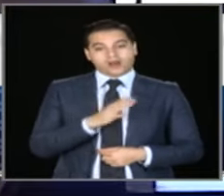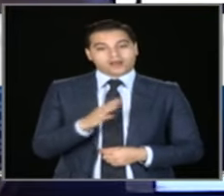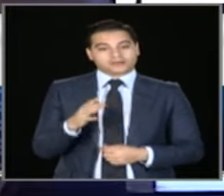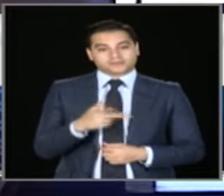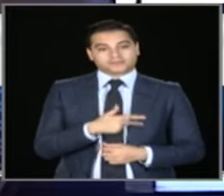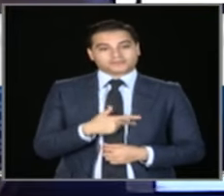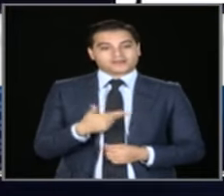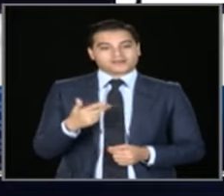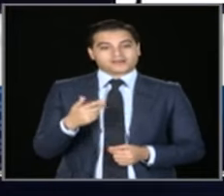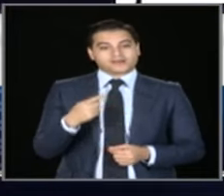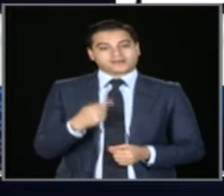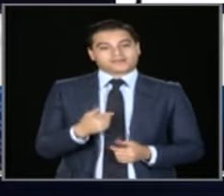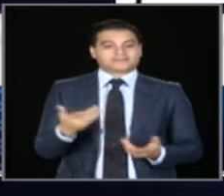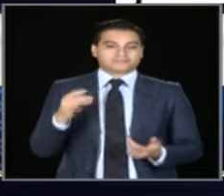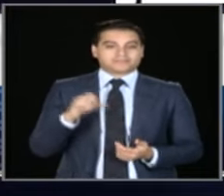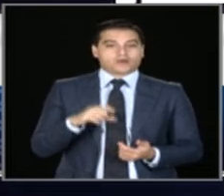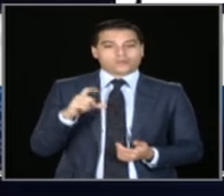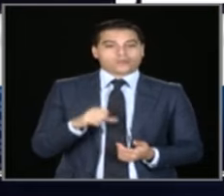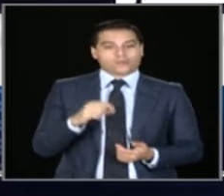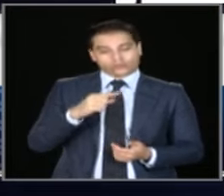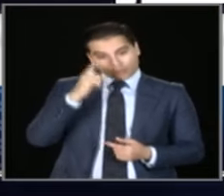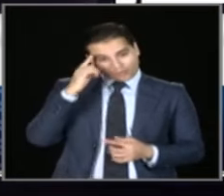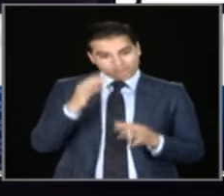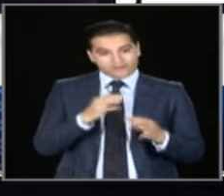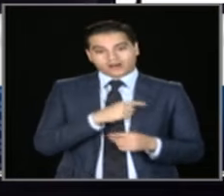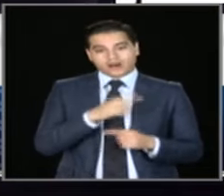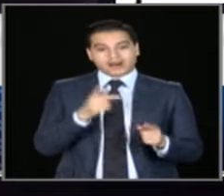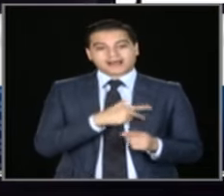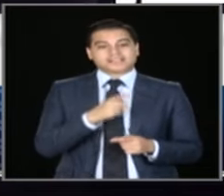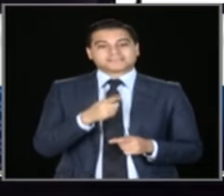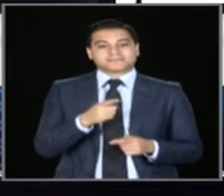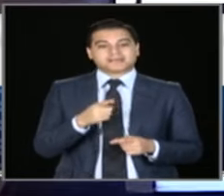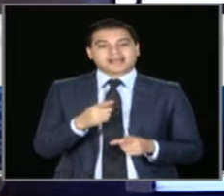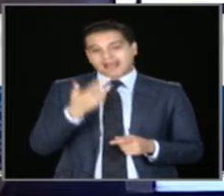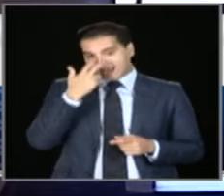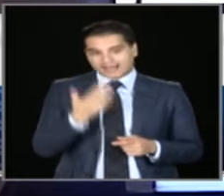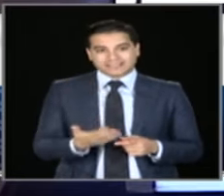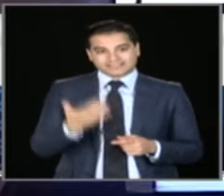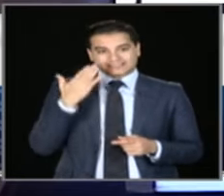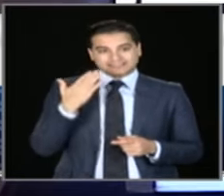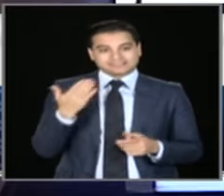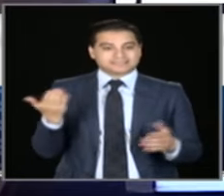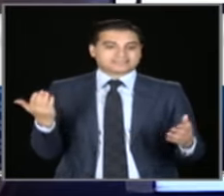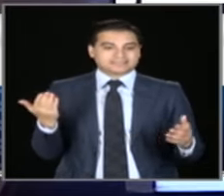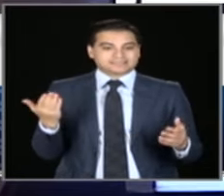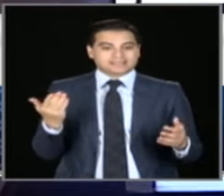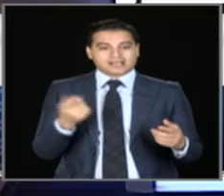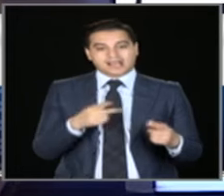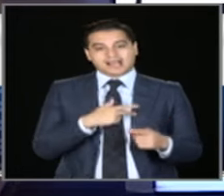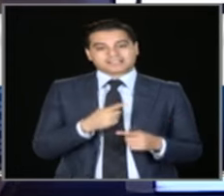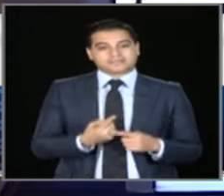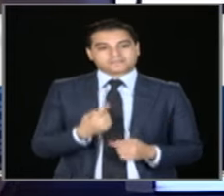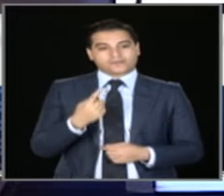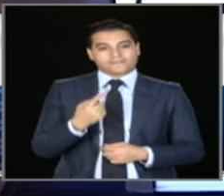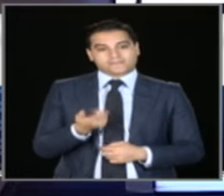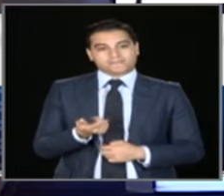ما يعرفوش، مولود فرعون. هو بيفكر بيستبعد وبيفكر. لسه مواليد سبعينات، واحمد طيباوي برضو في نفس السن، وسين الأعرج لسه عايش